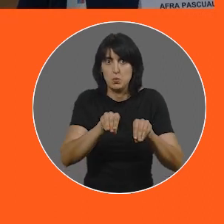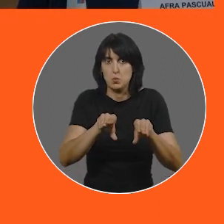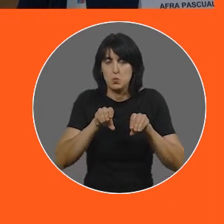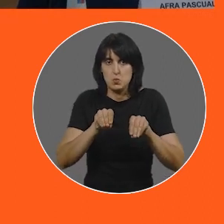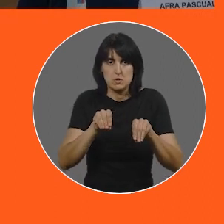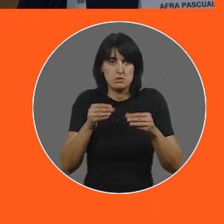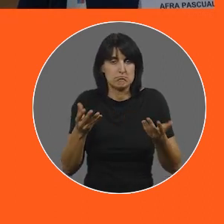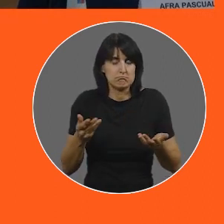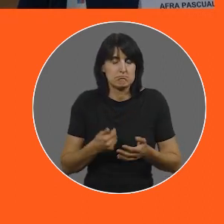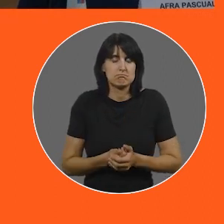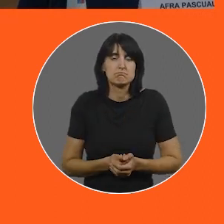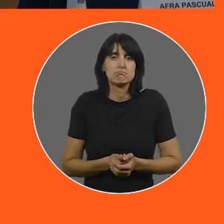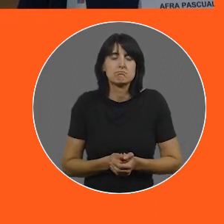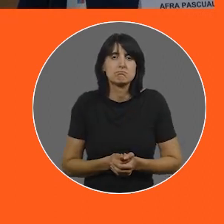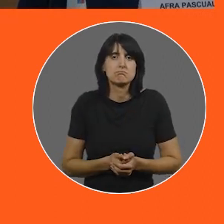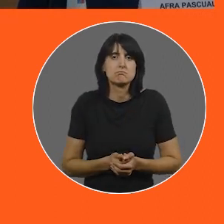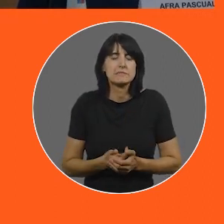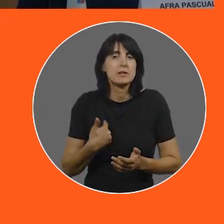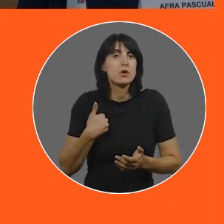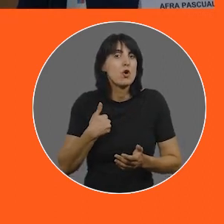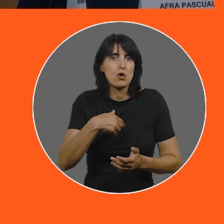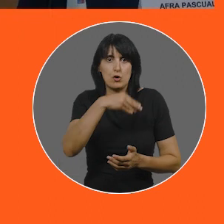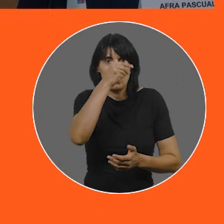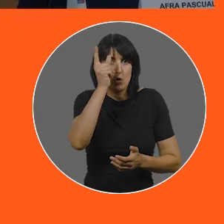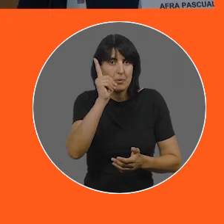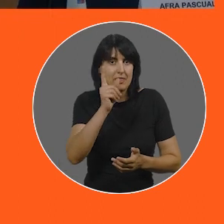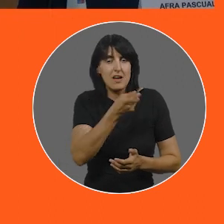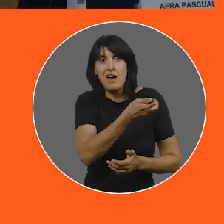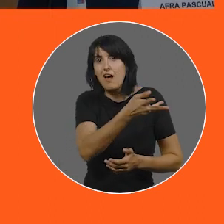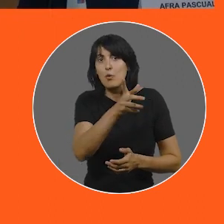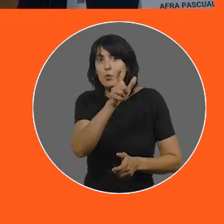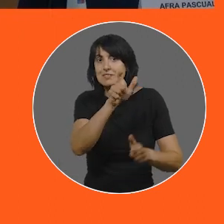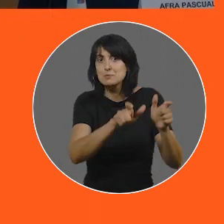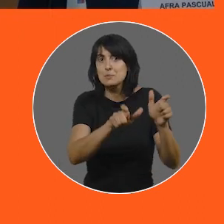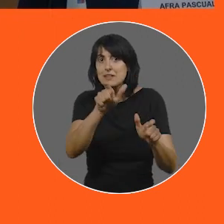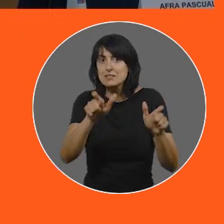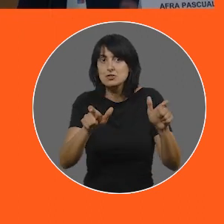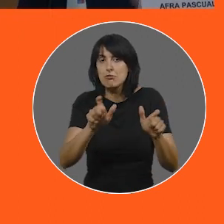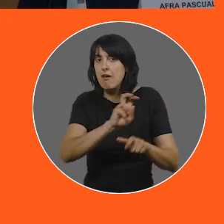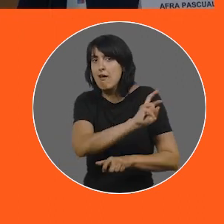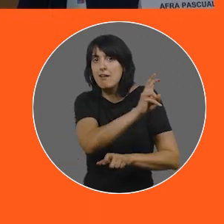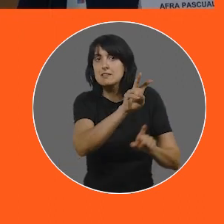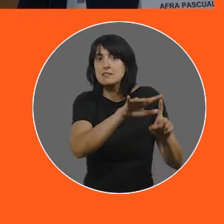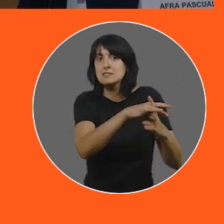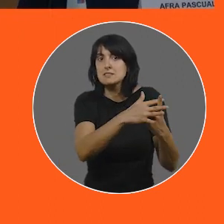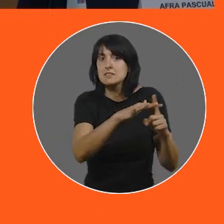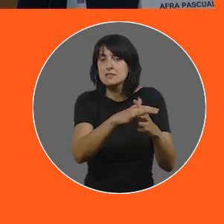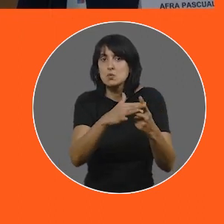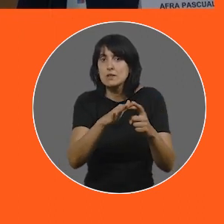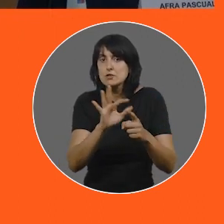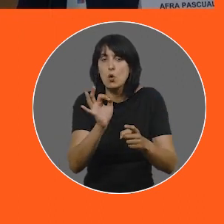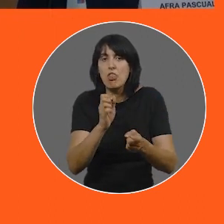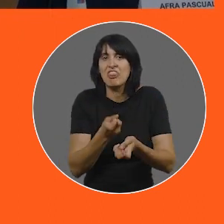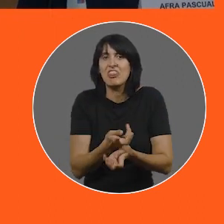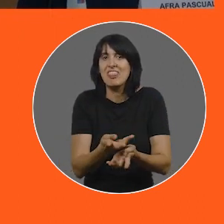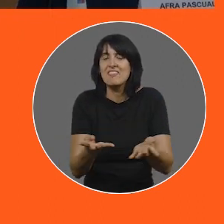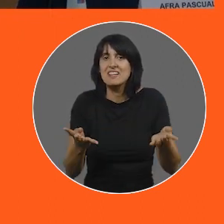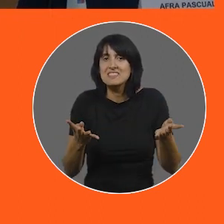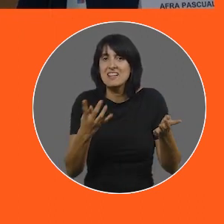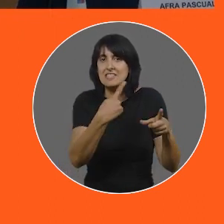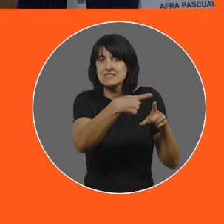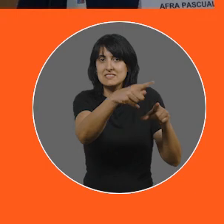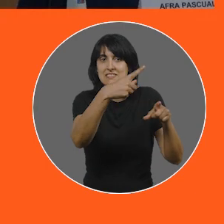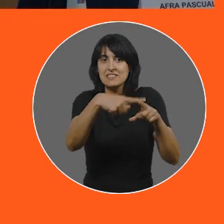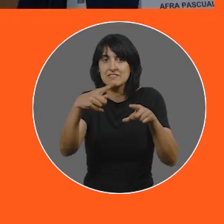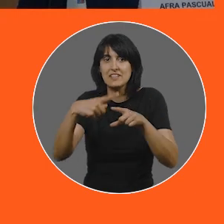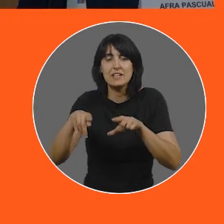acostumem a utilitzar la majoria de persones. Però no hem d'oblidar que hi ha altres persones amb altres realitats i amb altres diversitats